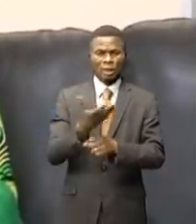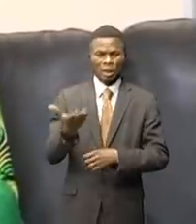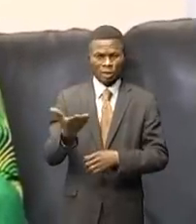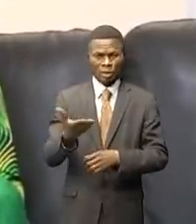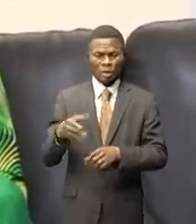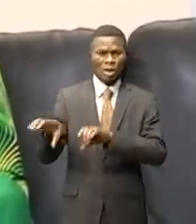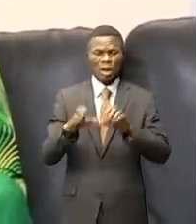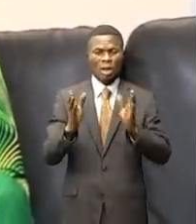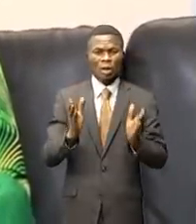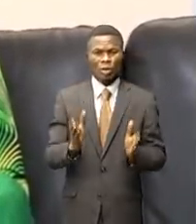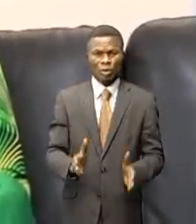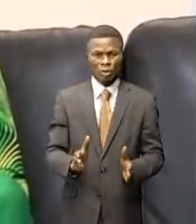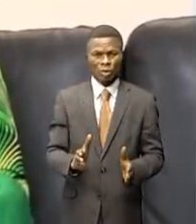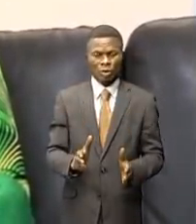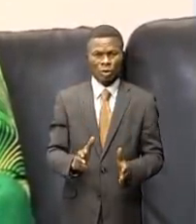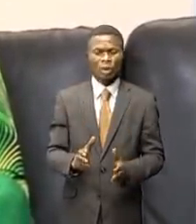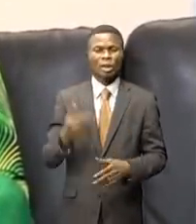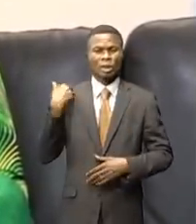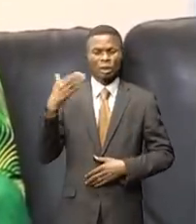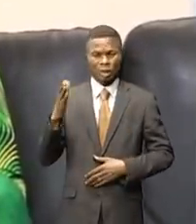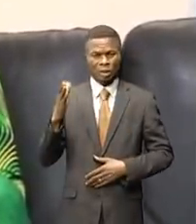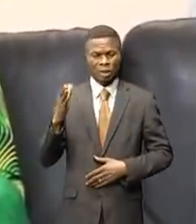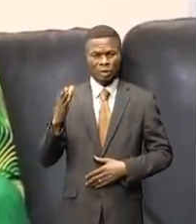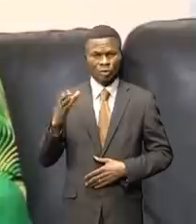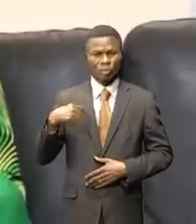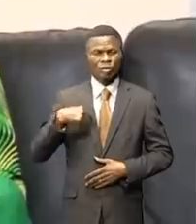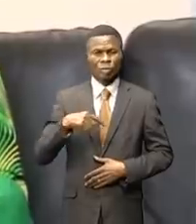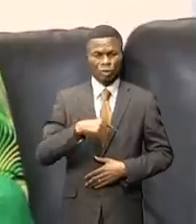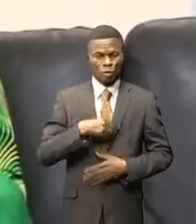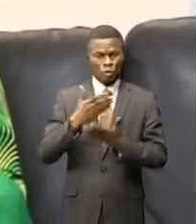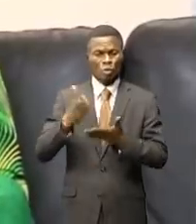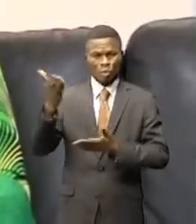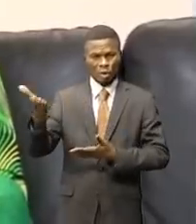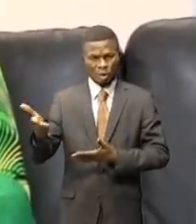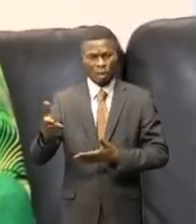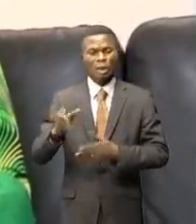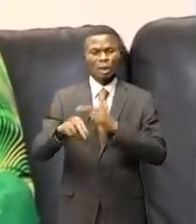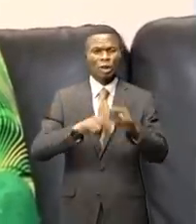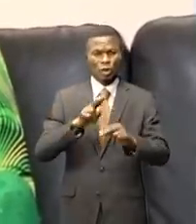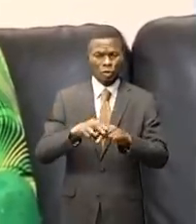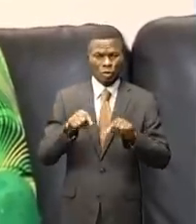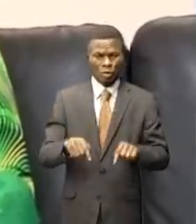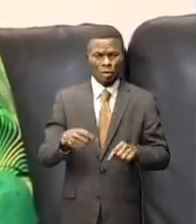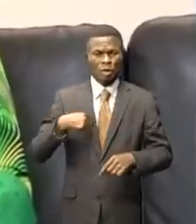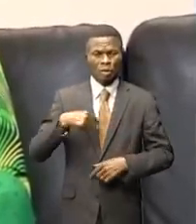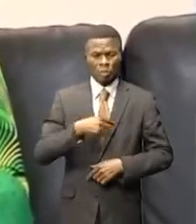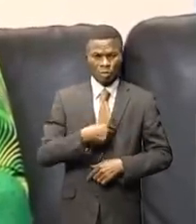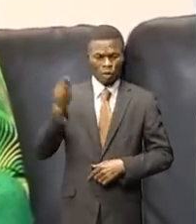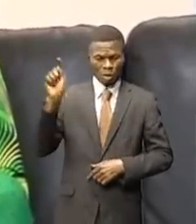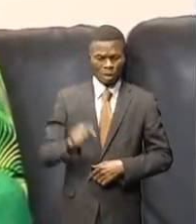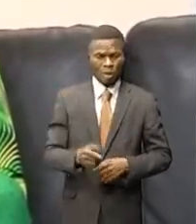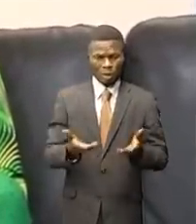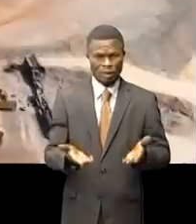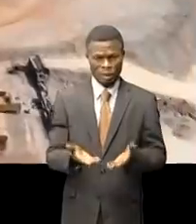qu actionnaire unique de l'état nous avons une part et c'est tout à fait normal et je puis c'est arrivé a